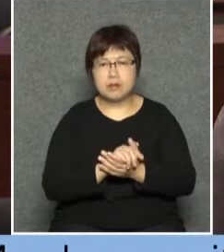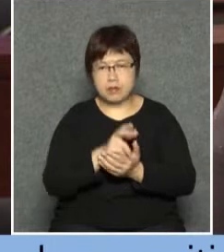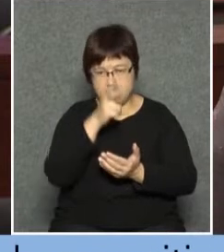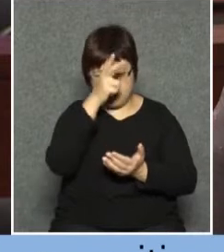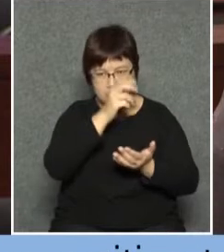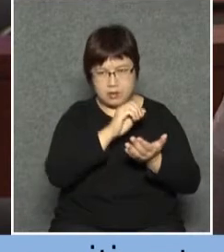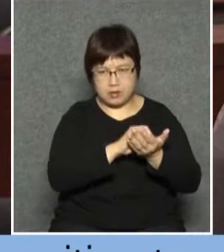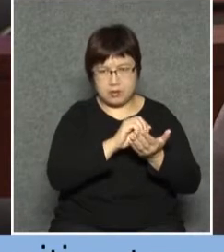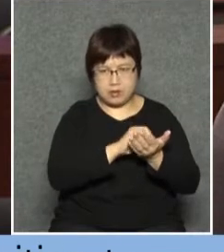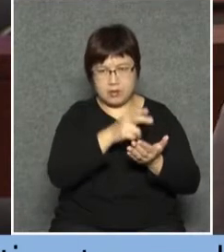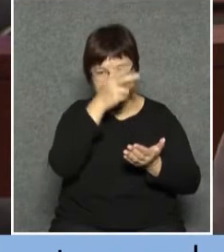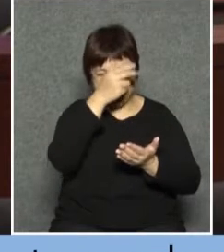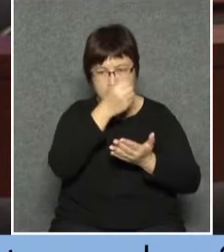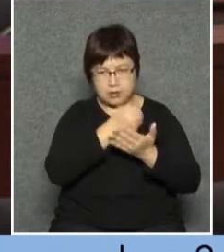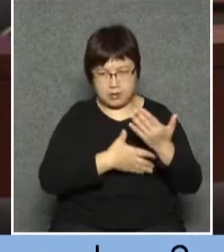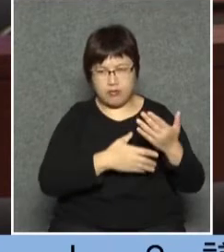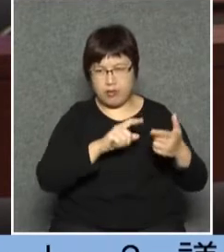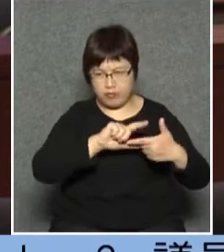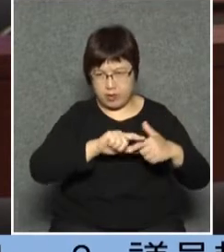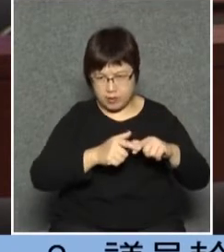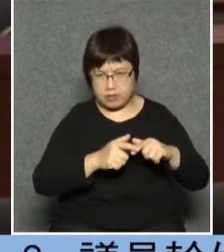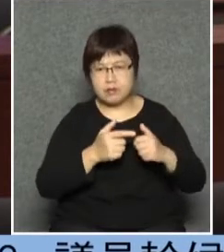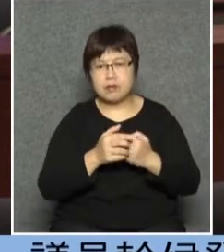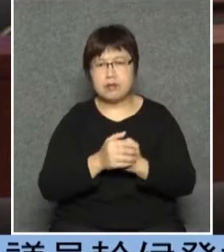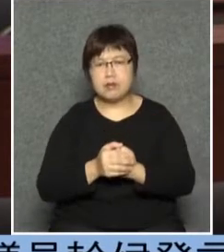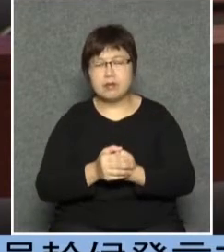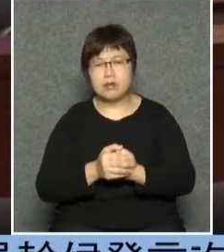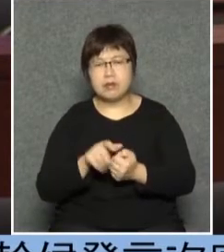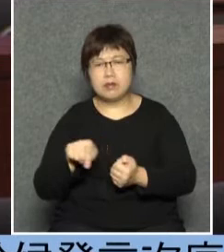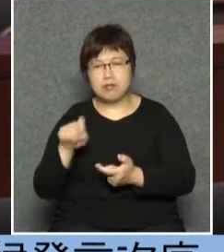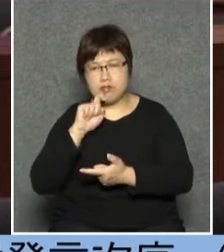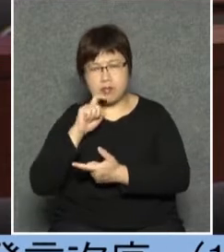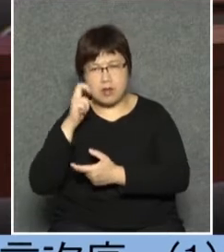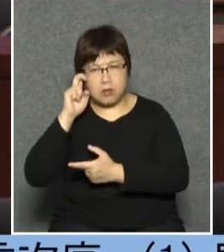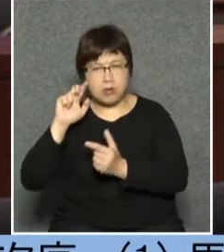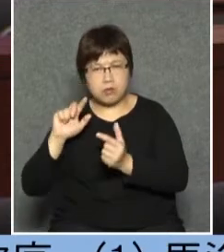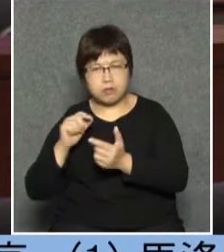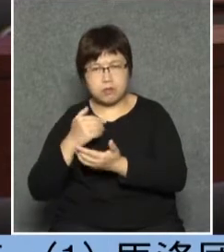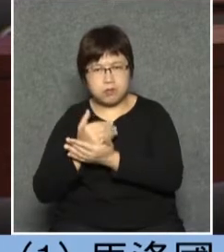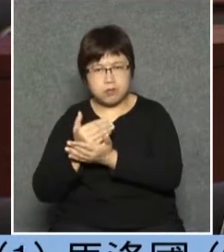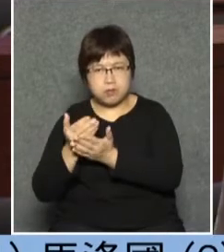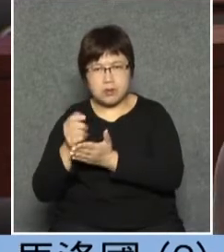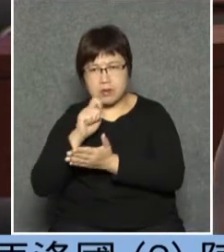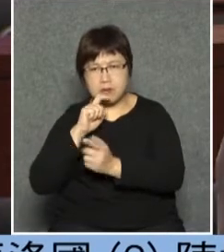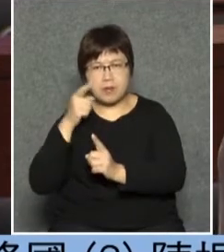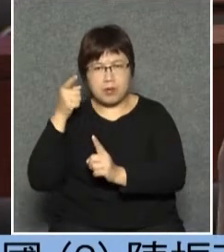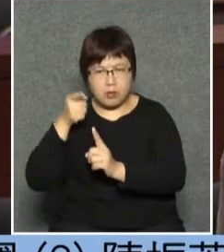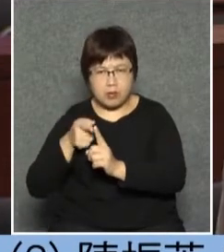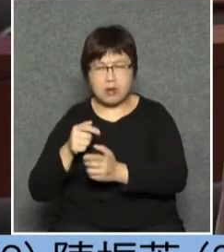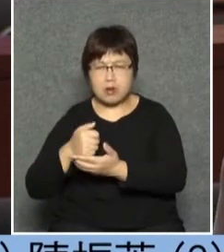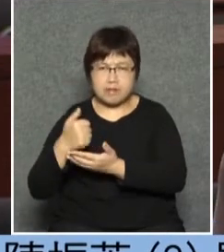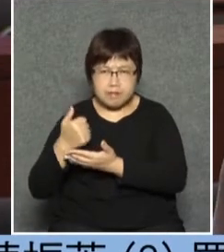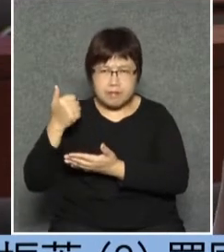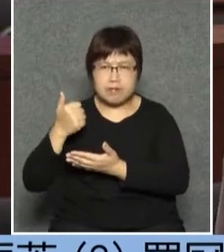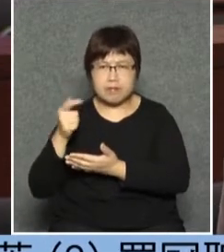個政策方針的時候，都應該有一個通盤的考慮，包括目標、成效、受